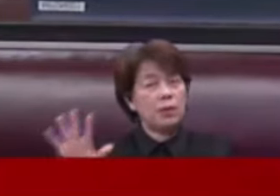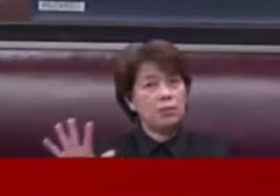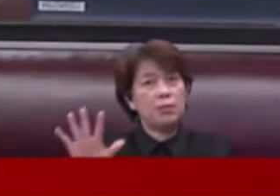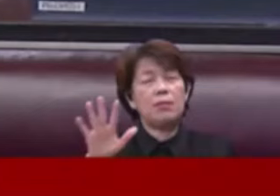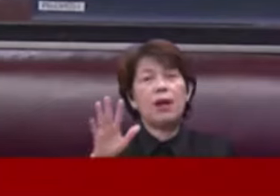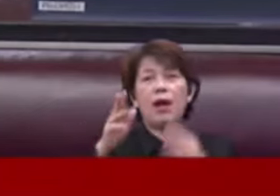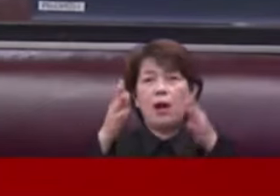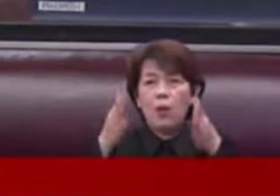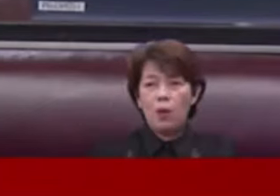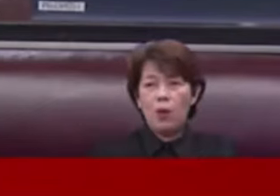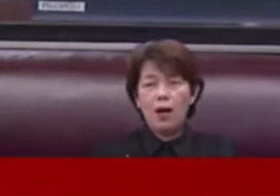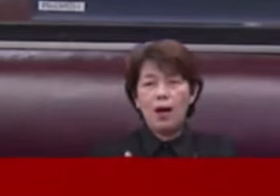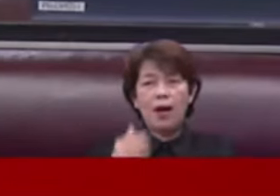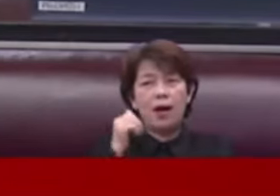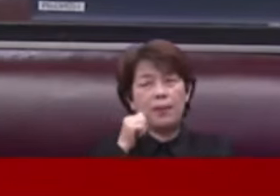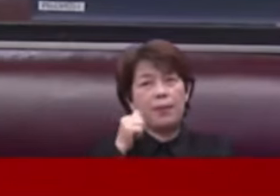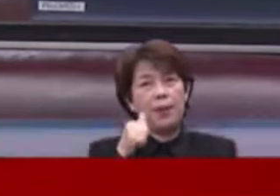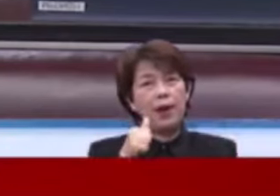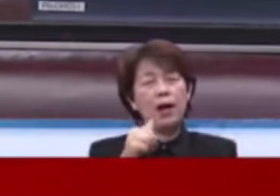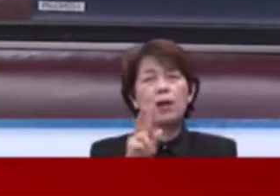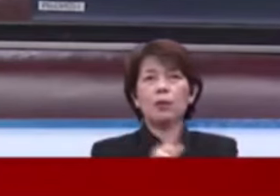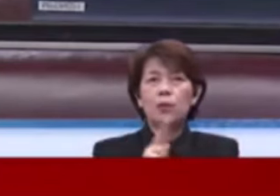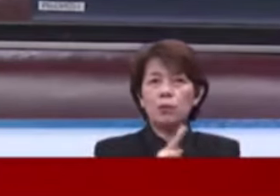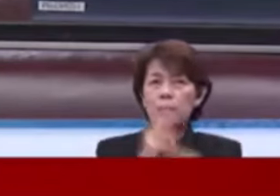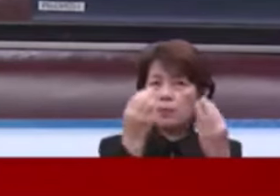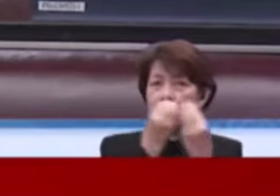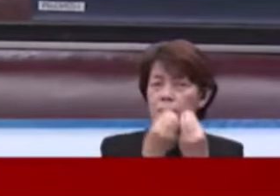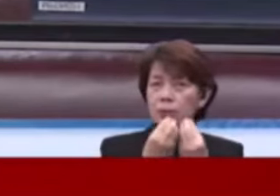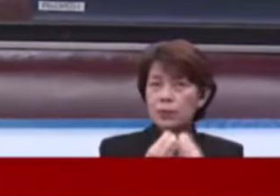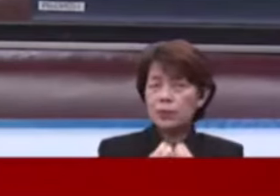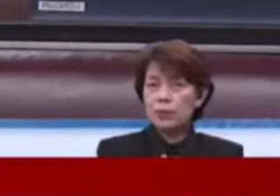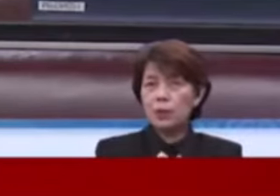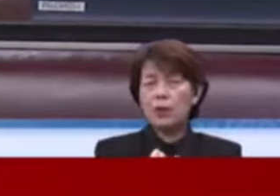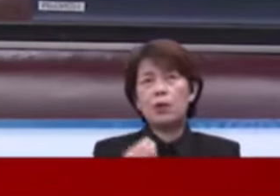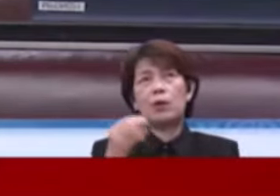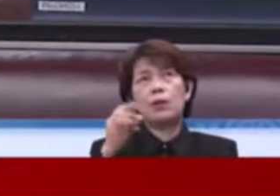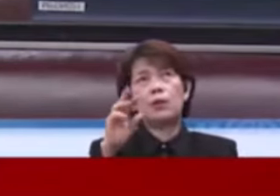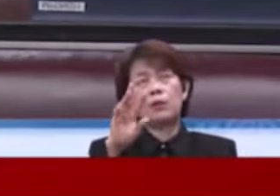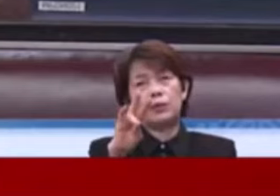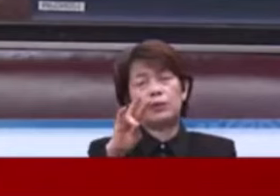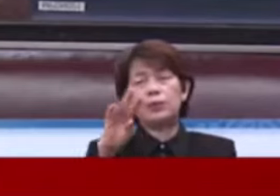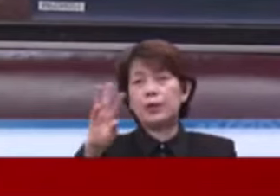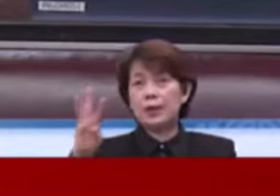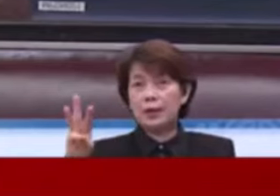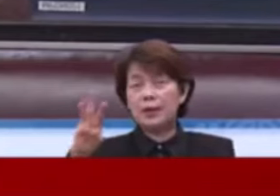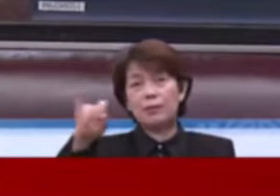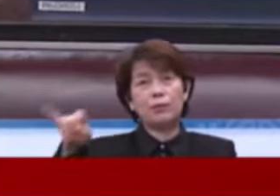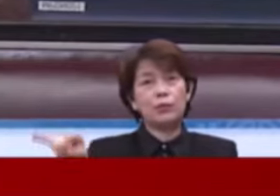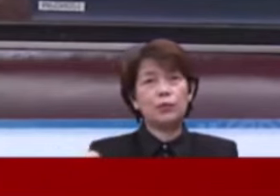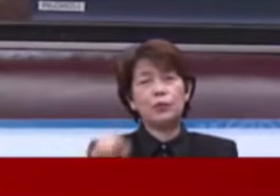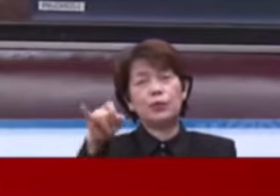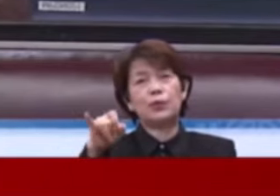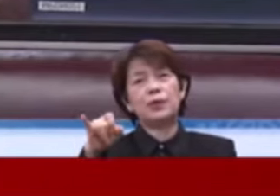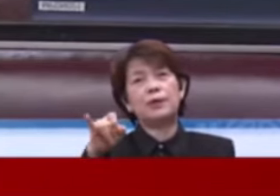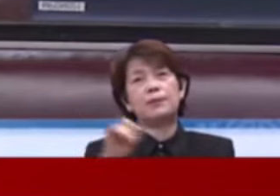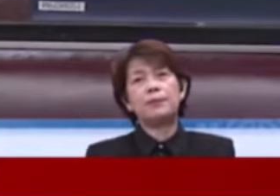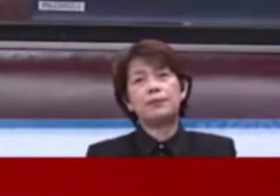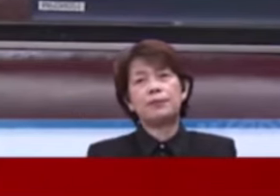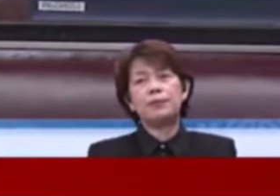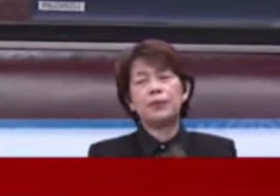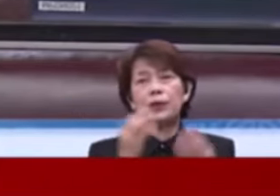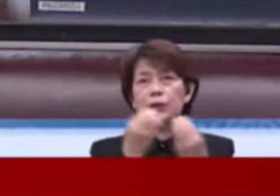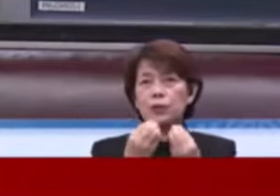இருக்கும் 30 விழுக்காட்டு கூட்டுறவு கழகங்களை மலேசிய கூட்டுறவு ஆணையம் வாயிலாக அமைச்சு கண்டறிந்துள்ளது. மூடப்படும் முன்னர்